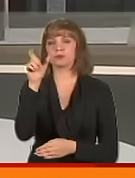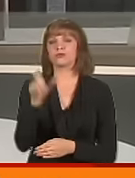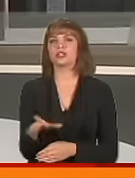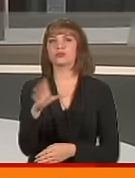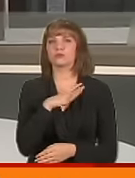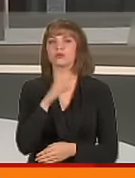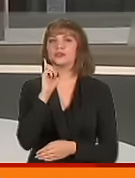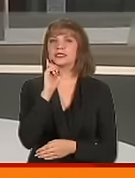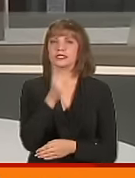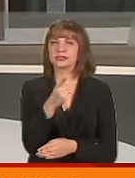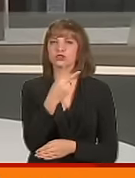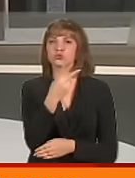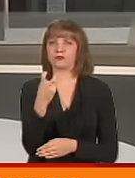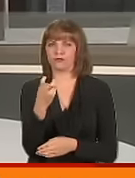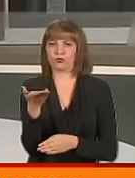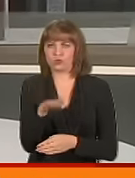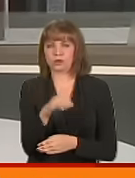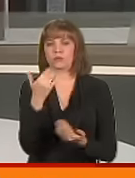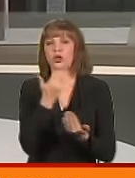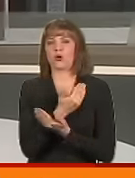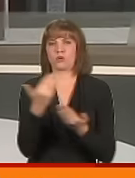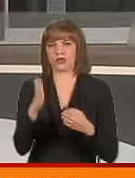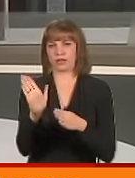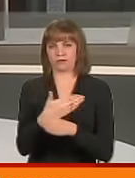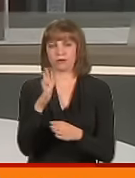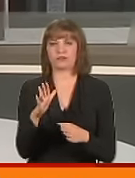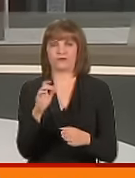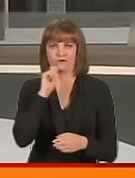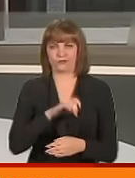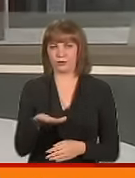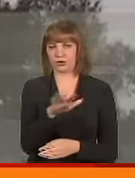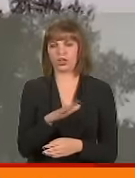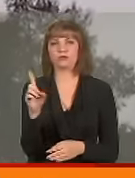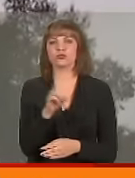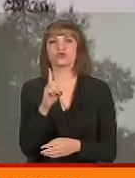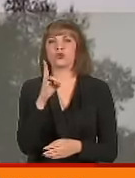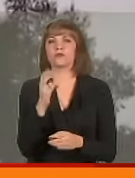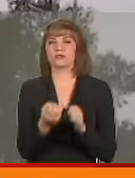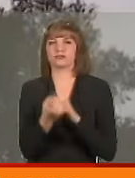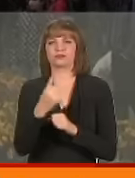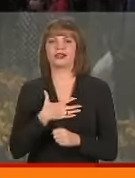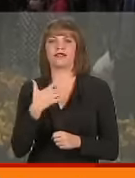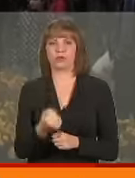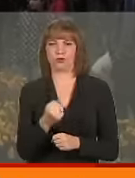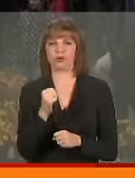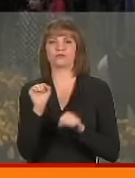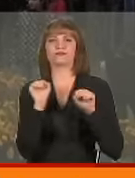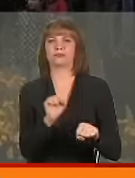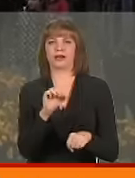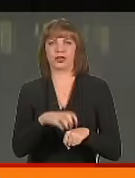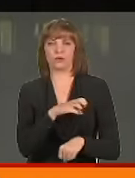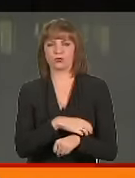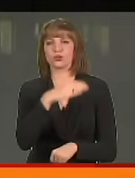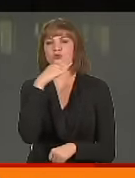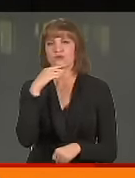був 1200-м і останнім поваленим у мирній Україні. Щоб не викликати невдоволення прихильників комунізму, з